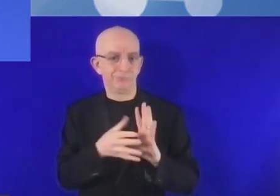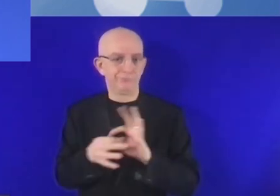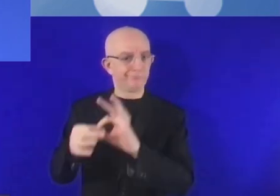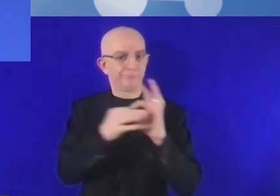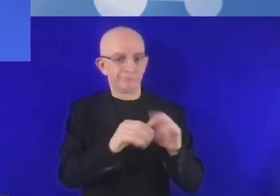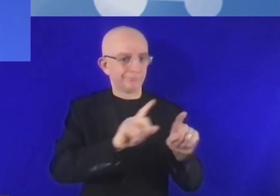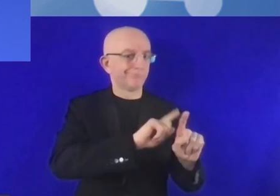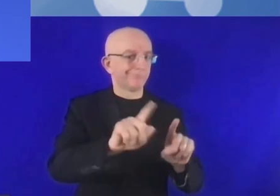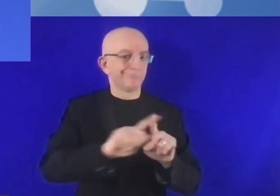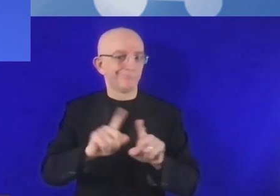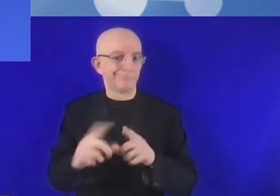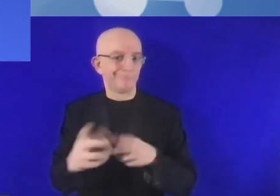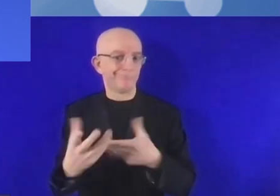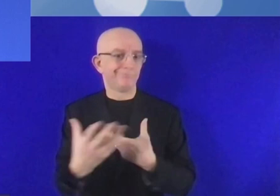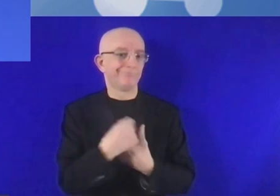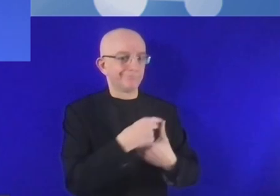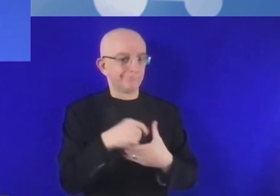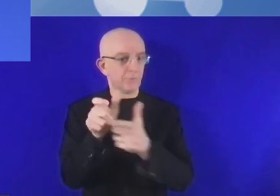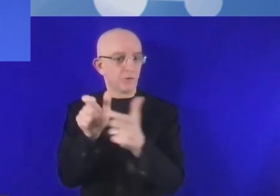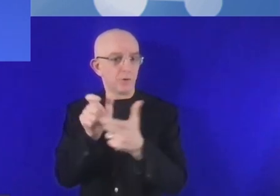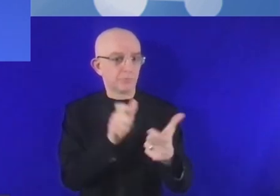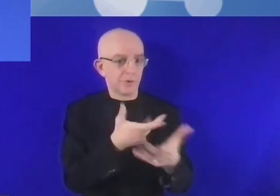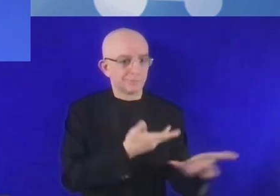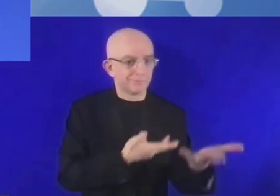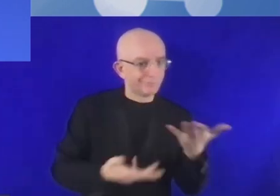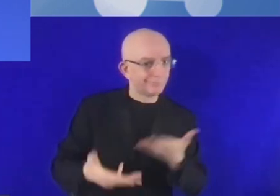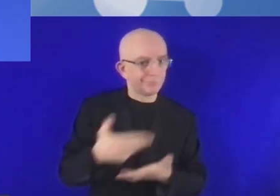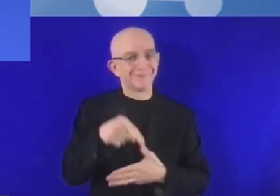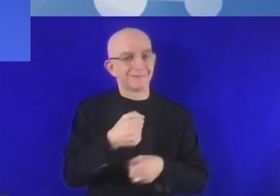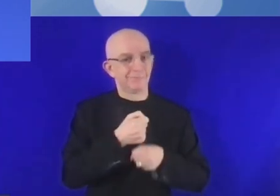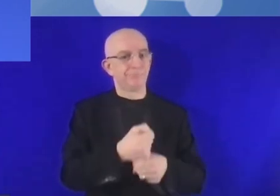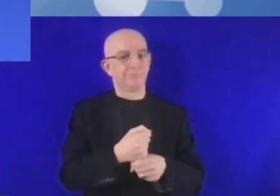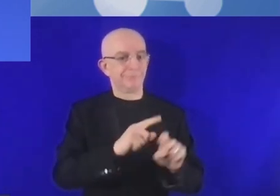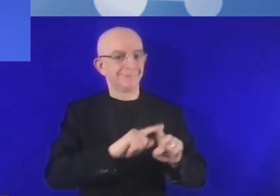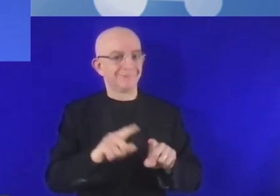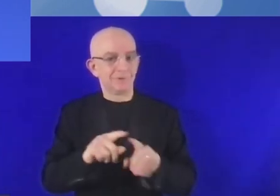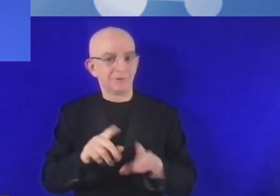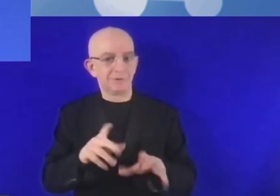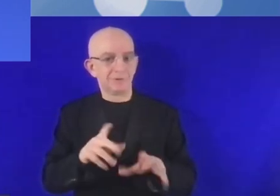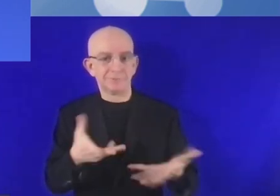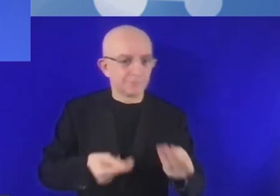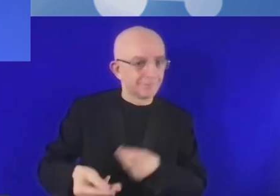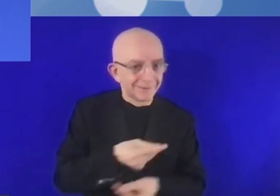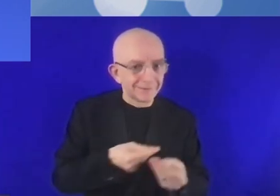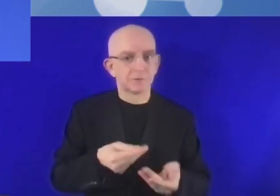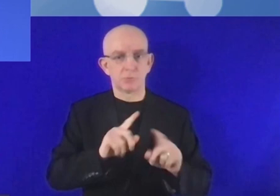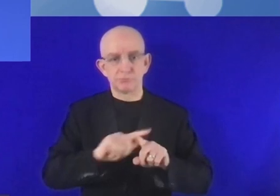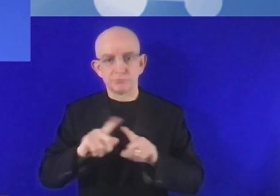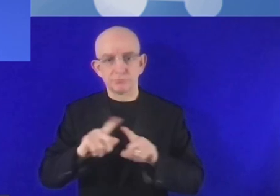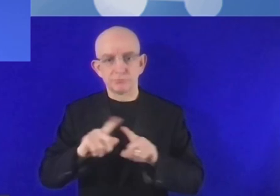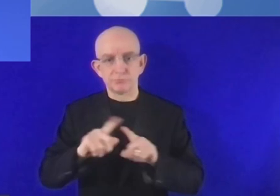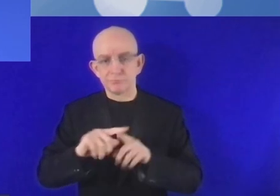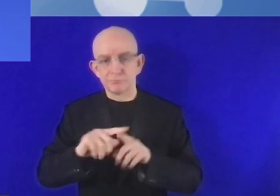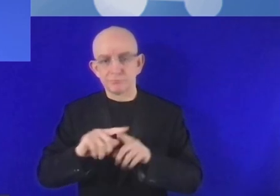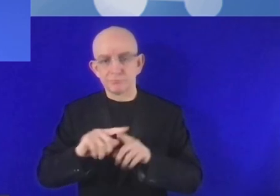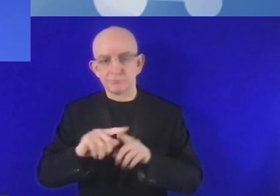na równych prawach ze sobą dyskutują, wypracowują konkluzje, wypracowują standardy. Również współpraca w obszarze